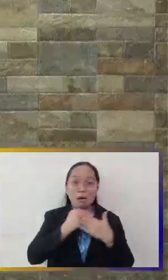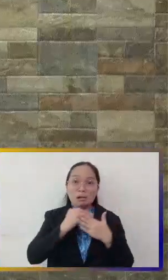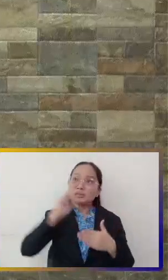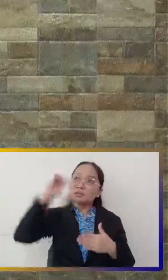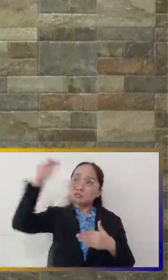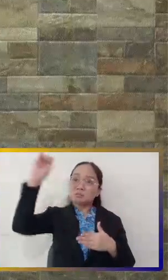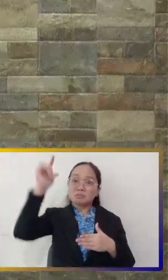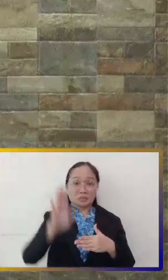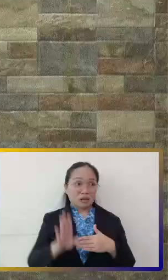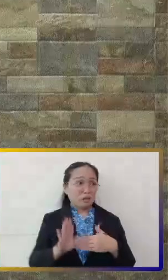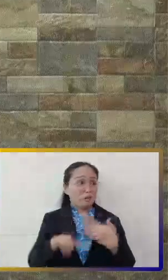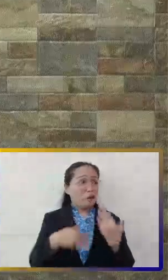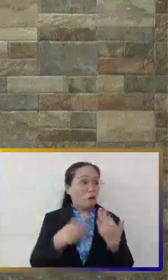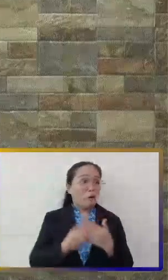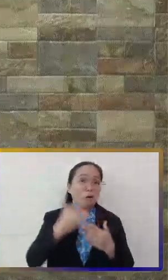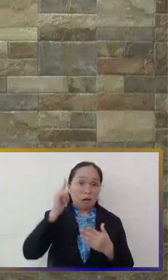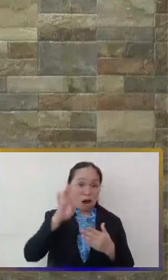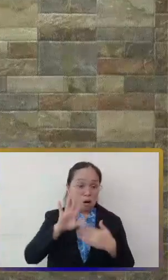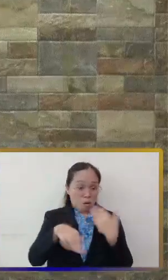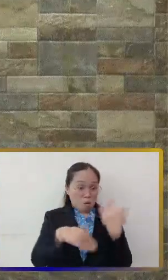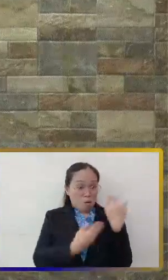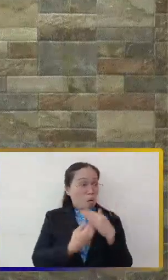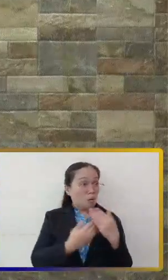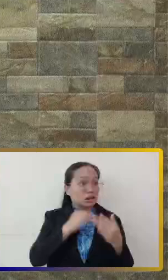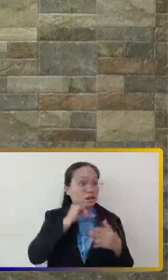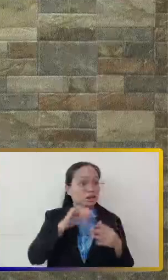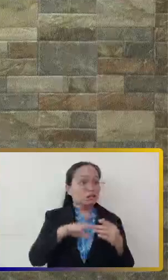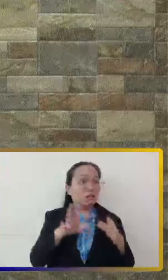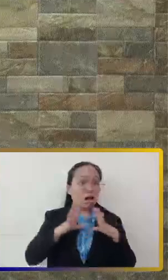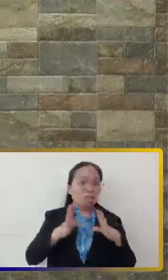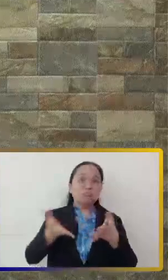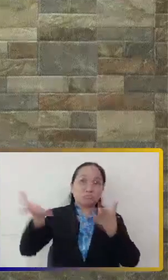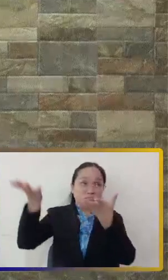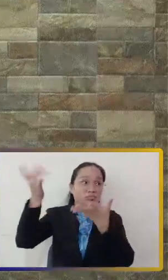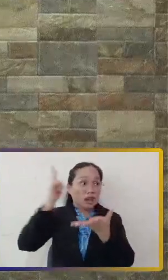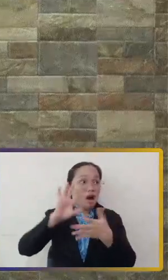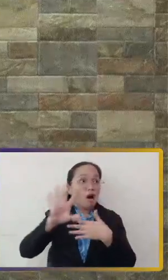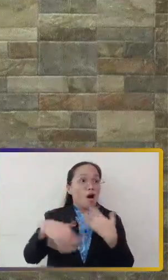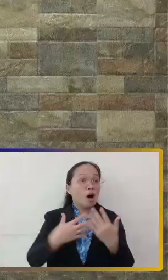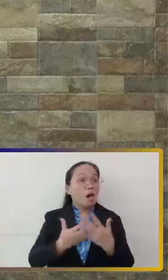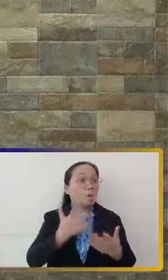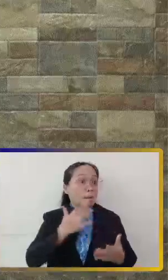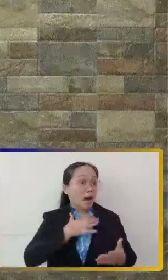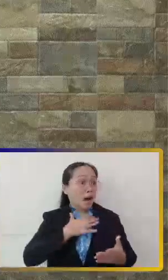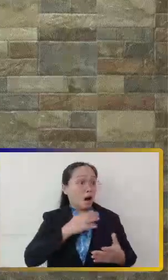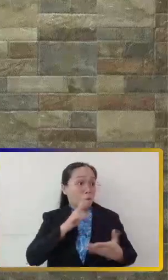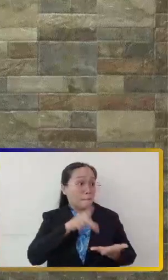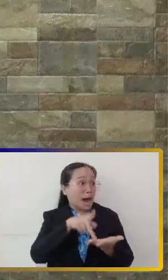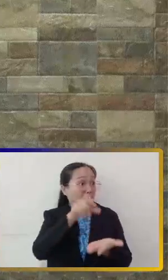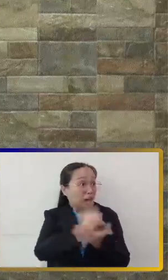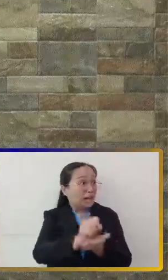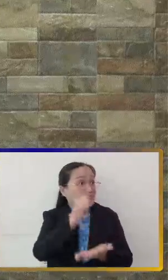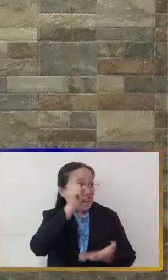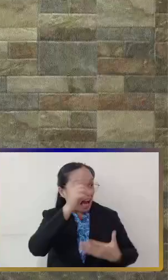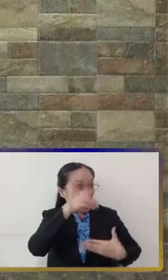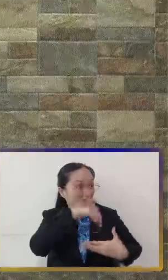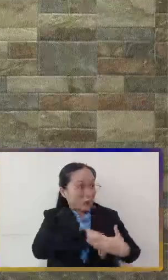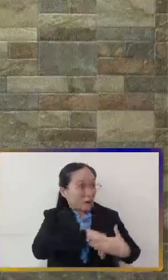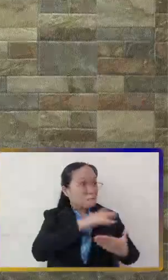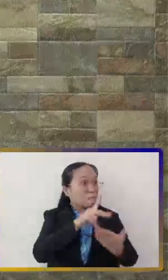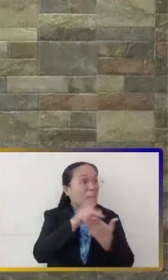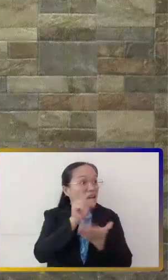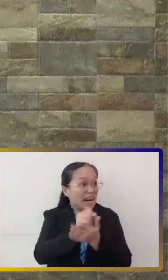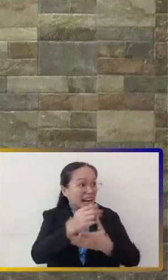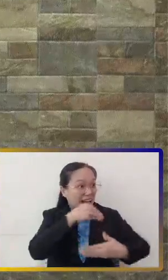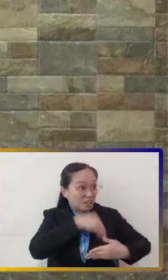Anumang nandoon ay pag-aari mo. So, it's all yours. Nasa akin naman, ang passport ko, ibig sabihin makakalabas ako